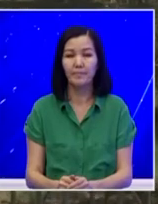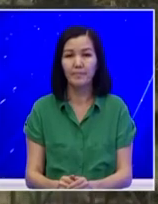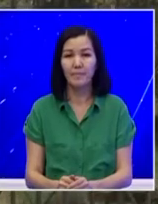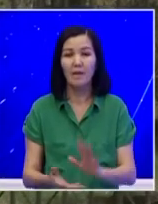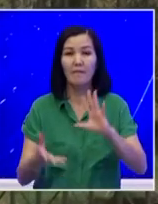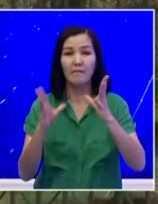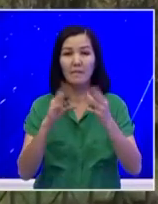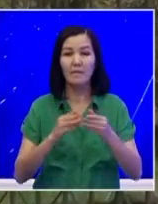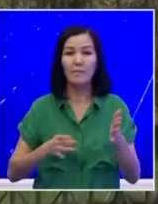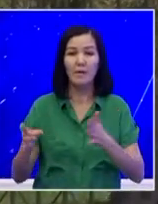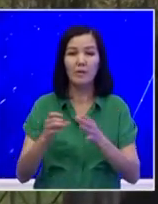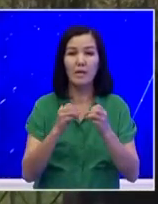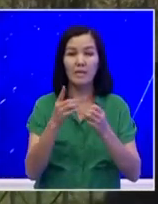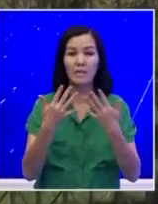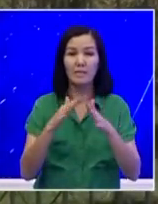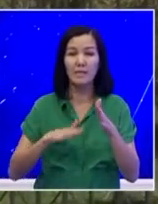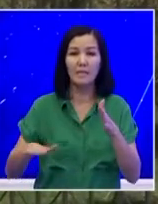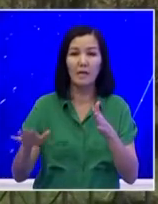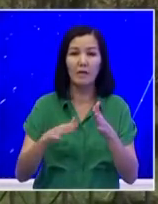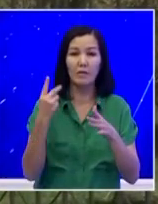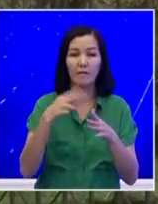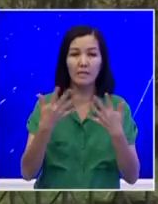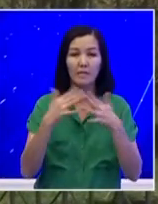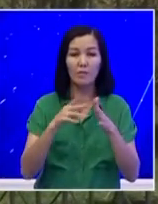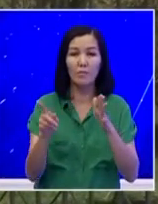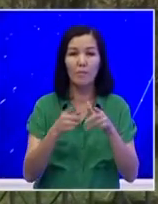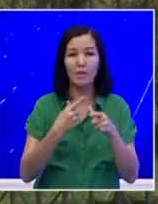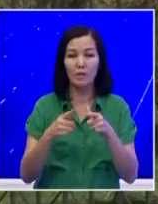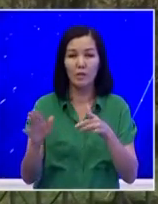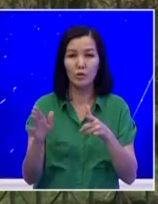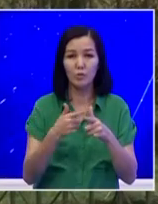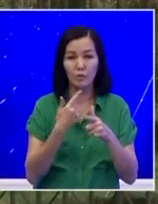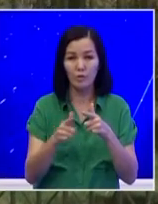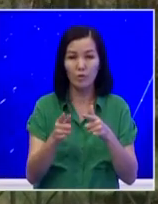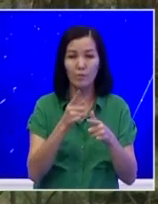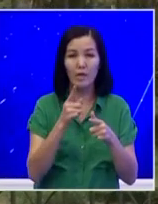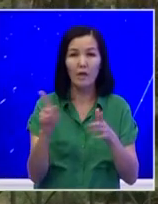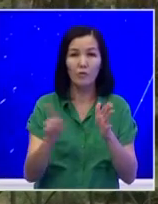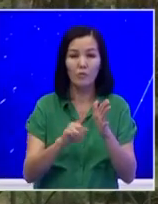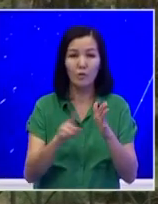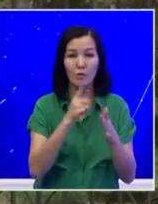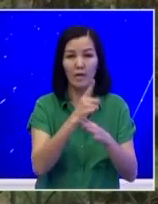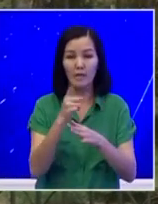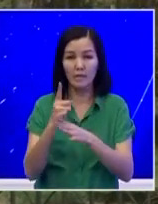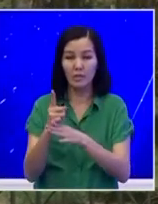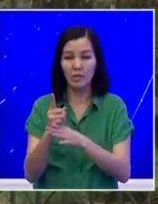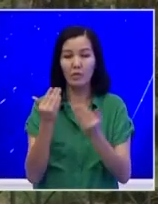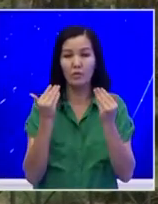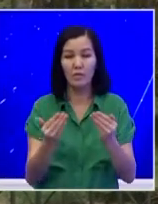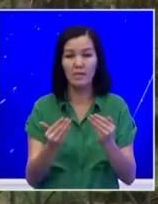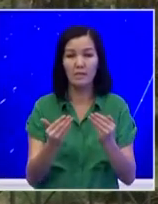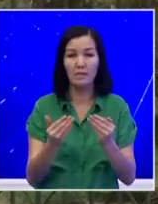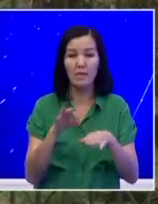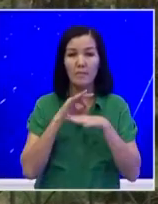В целом по району 11 сельских округов и 20 аулов между селами движение ограничено. В акиматах созданы штабы по чрезвычайному положению